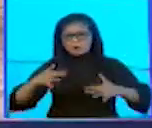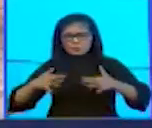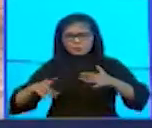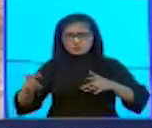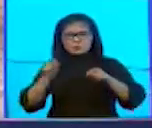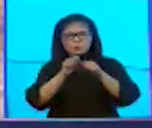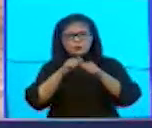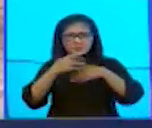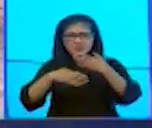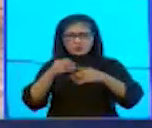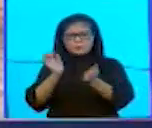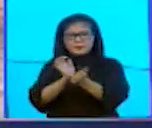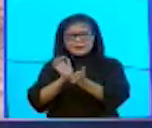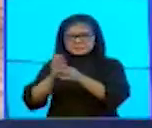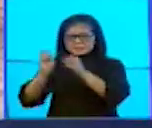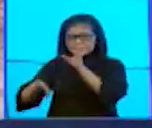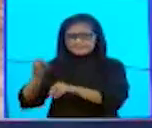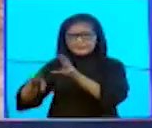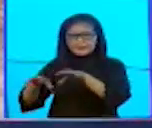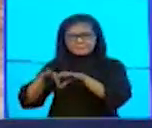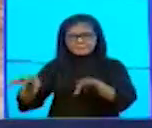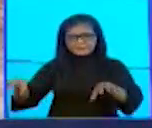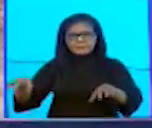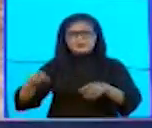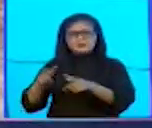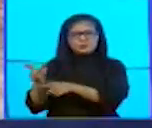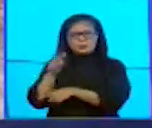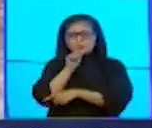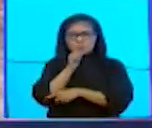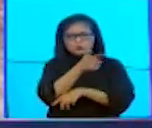digunakan untuk membantu penyemprotan disinfektan di permukiman warga.